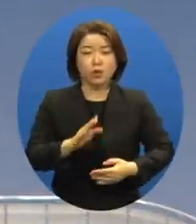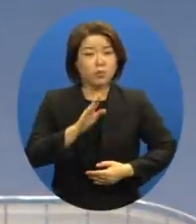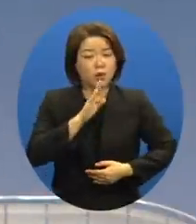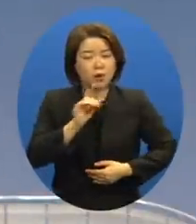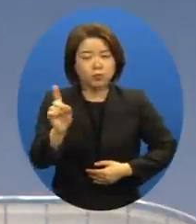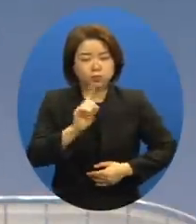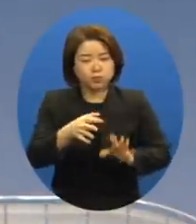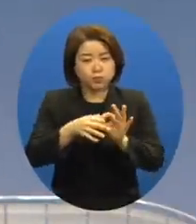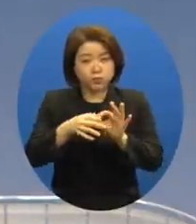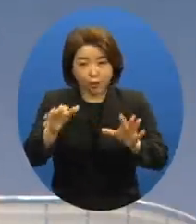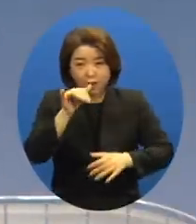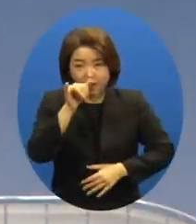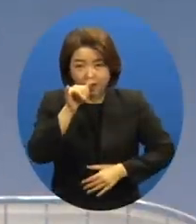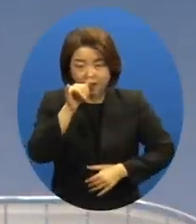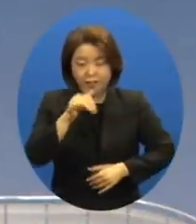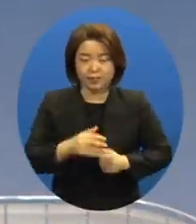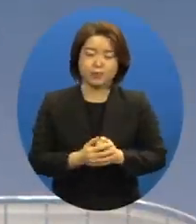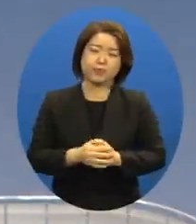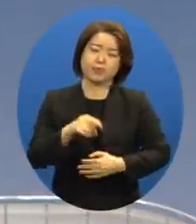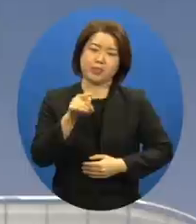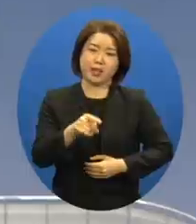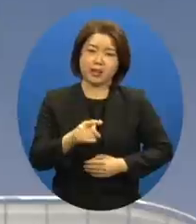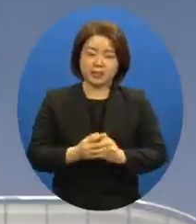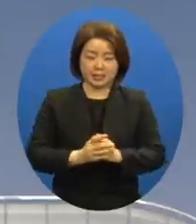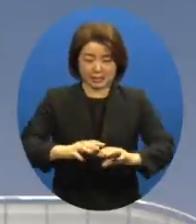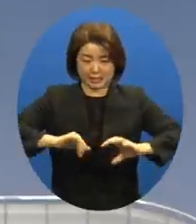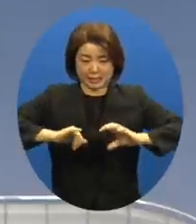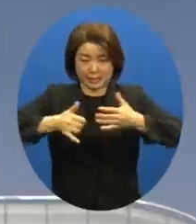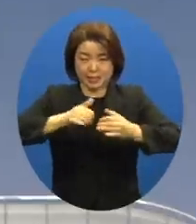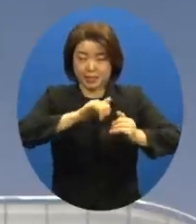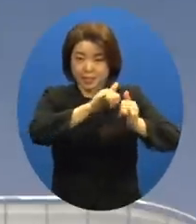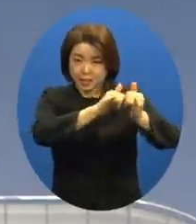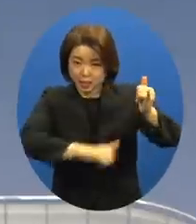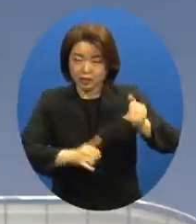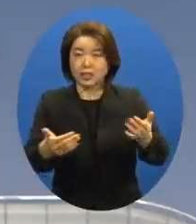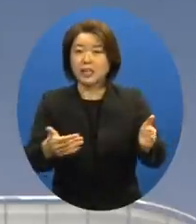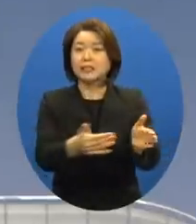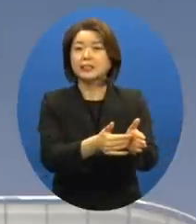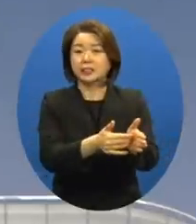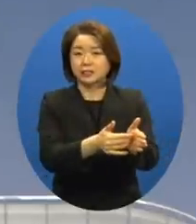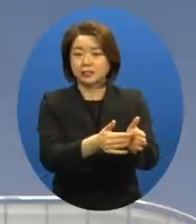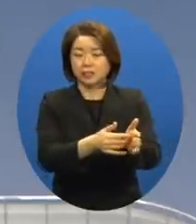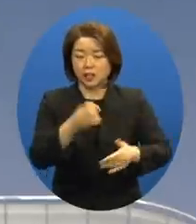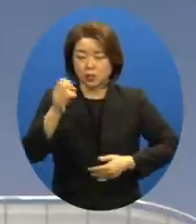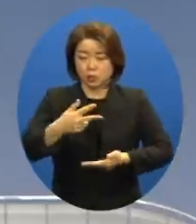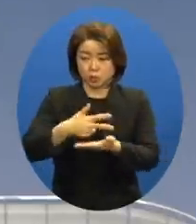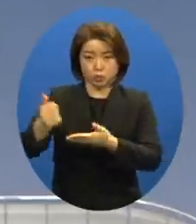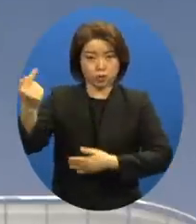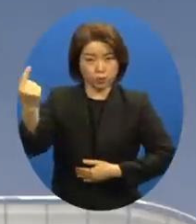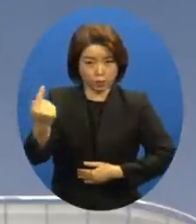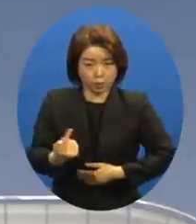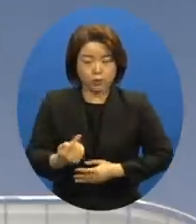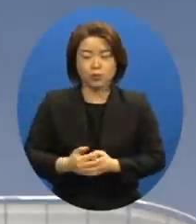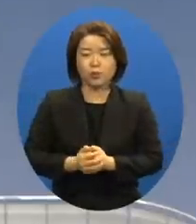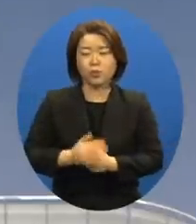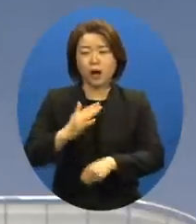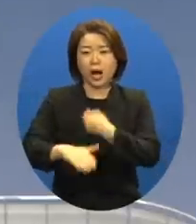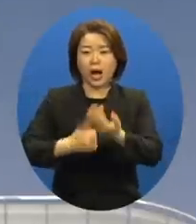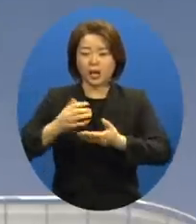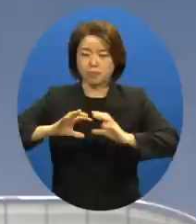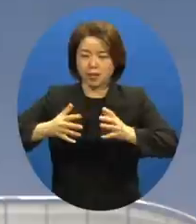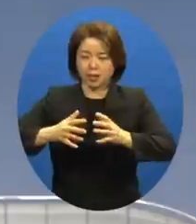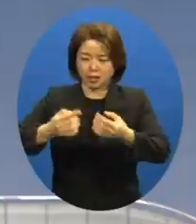있습니까 이 세상 역사는 끝이고 그리고 주님이 오시고 하나님의 나라가